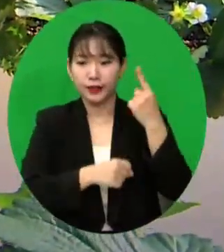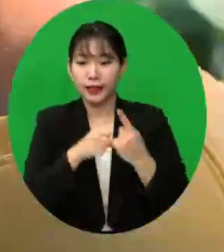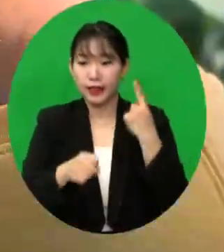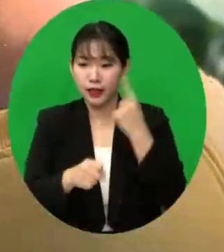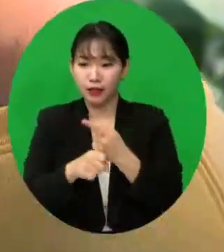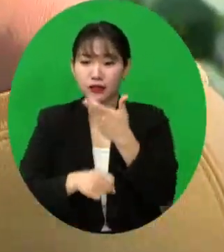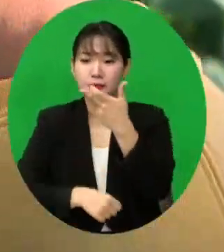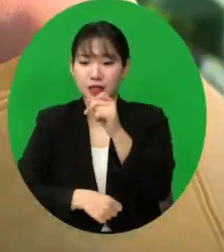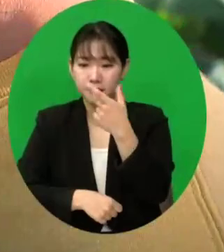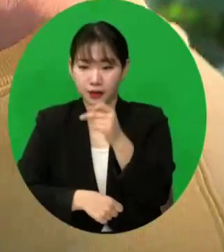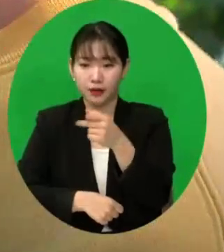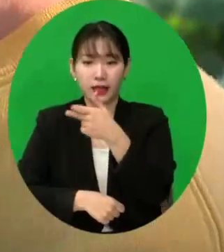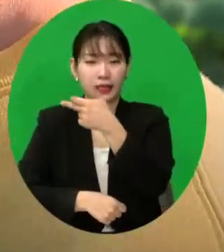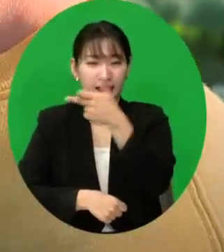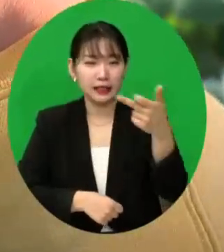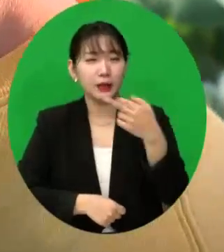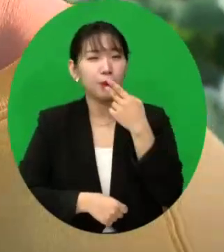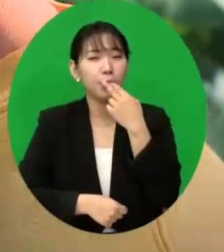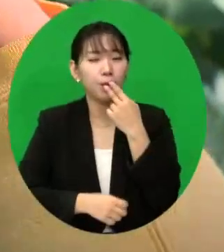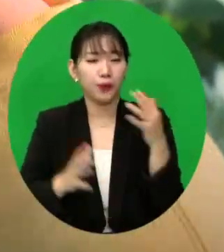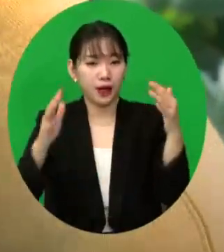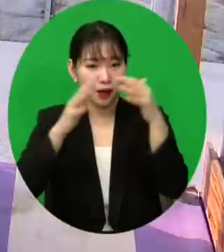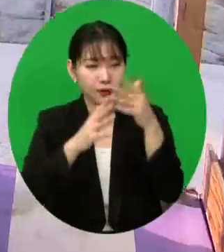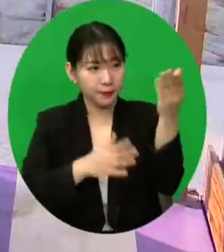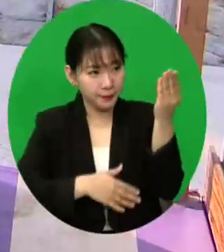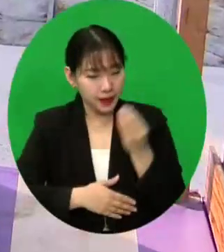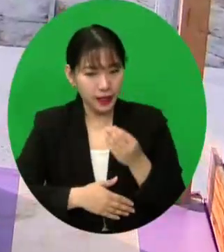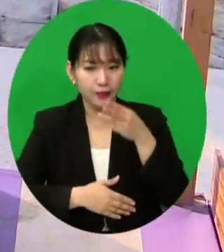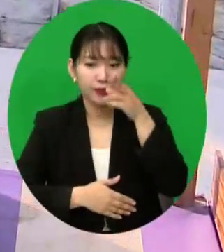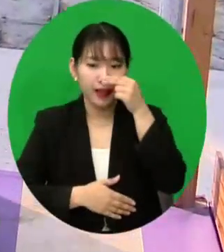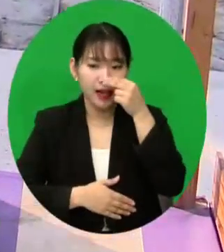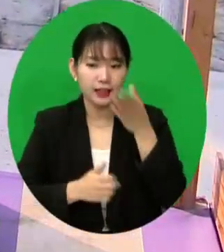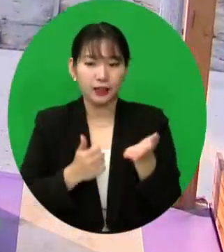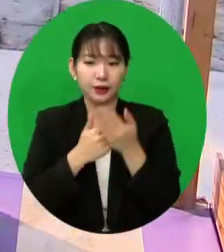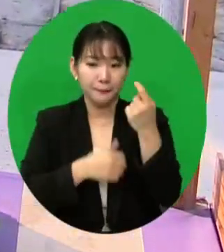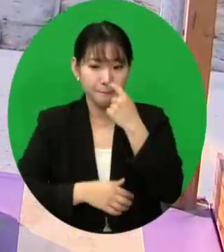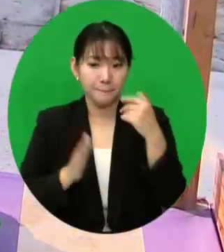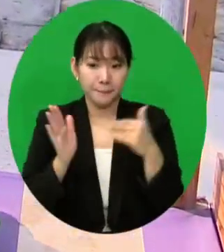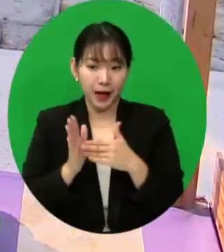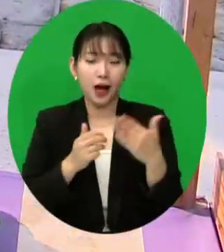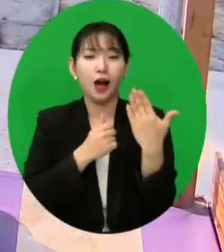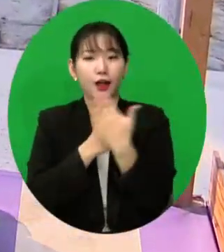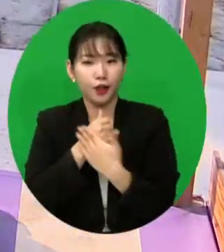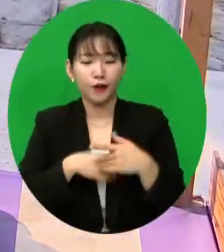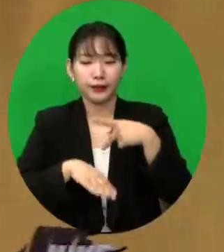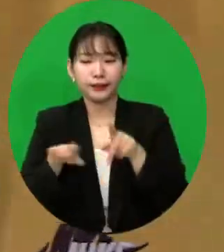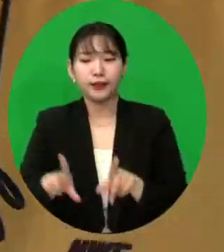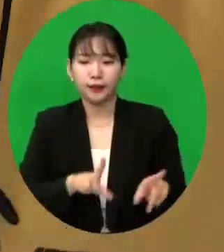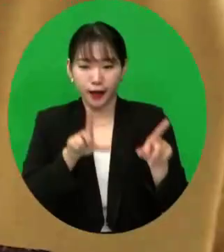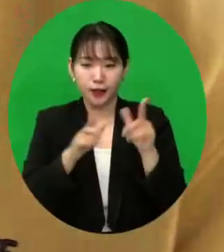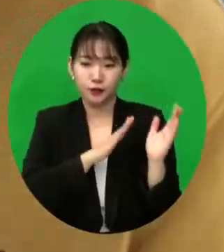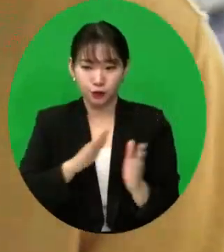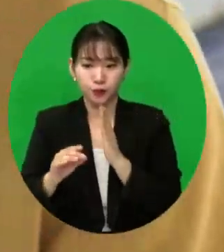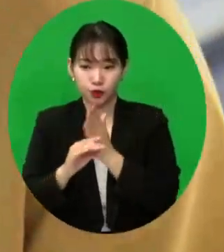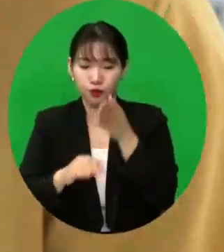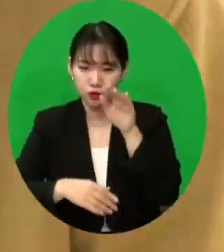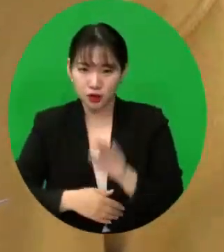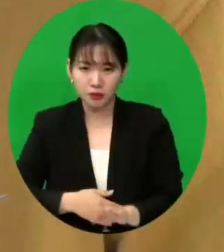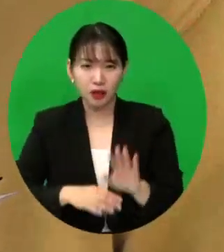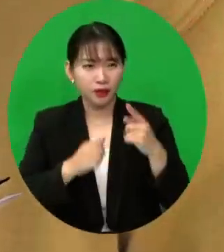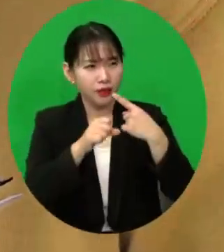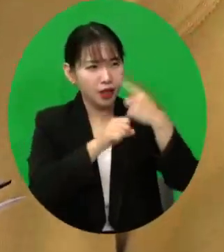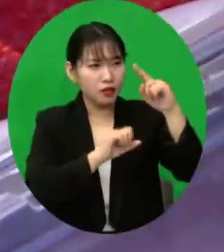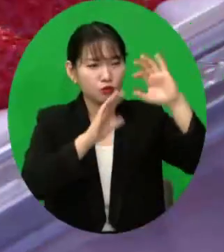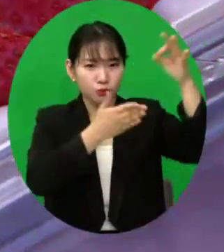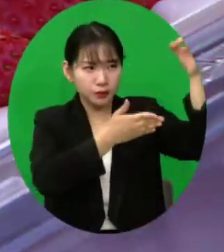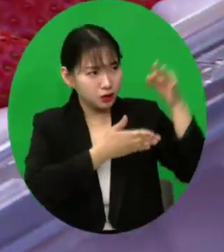대형 시설하우스를 임대해 딸기 재배도 배웠습니다. 덕분에 신안에 정착해 자립할 준비를 하고 있지만 내년도 국비 지원이